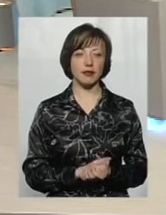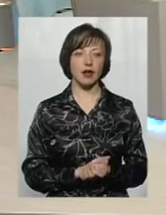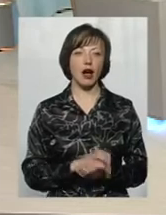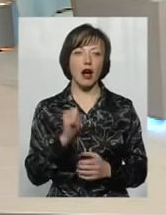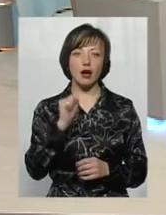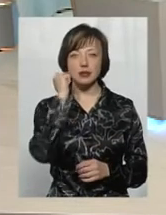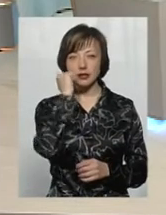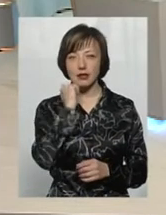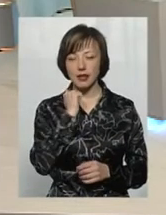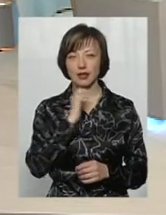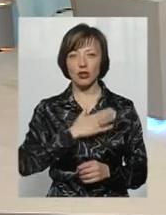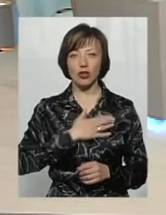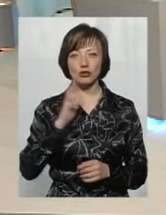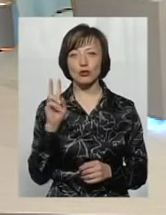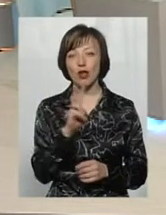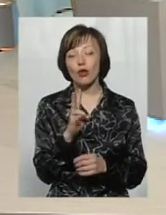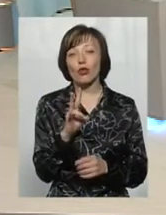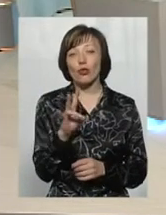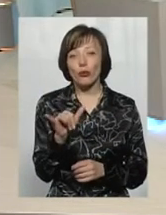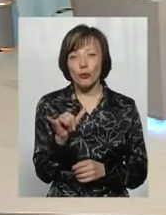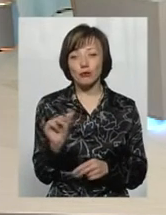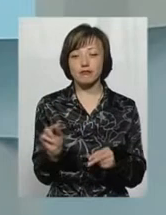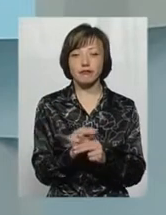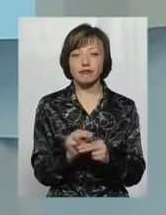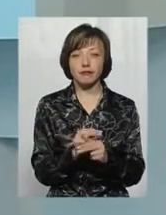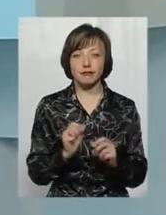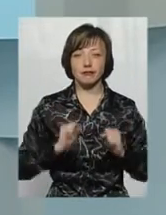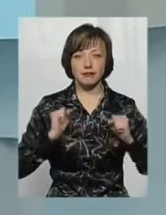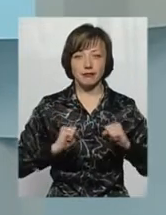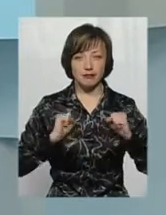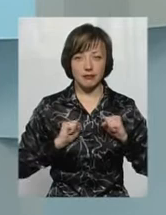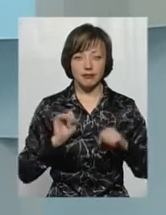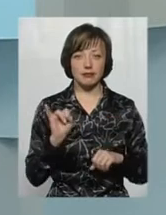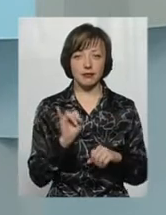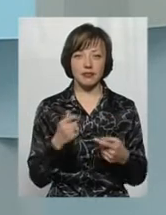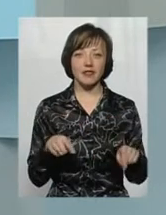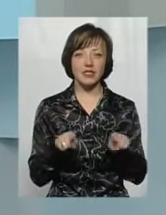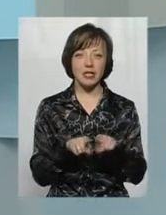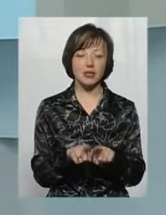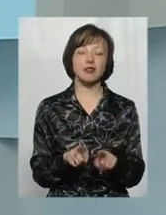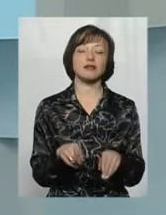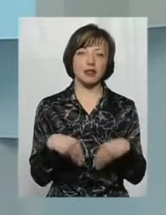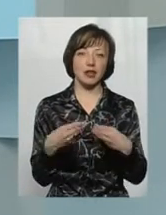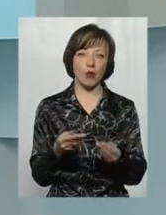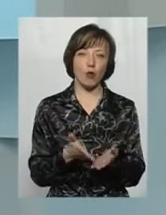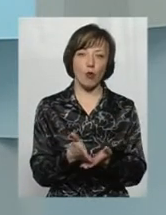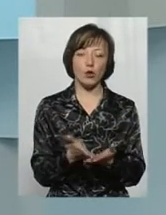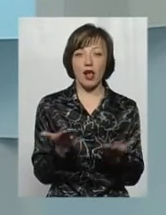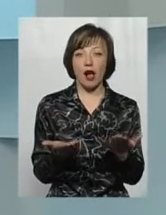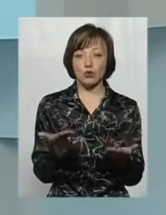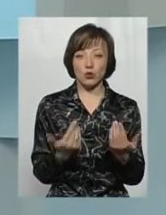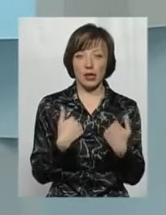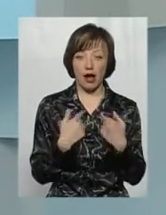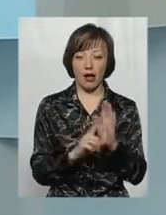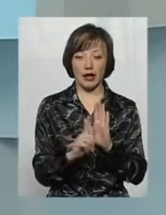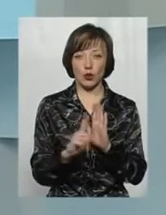старенькі, благенькі наші, ми їх підтримуємо, стараємось і все ж таки все рівно надаємо послуги. Якщо навіть я